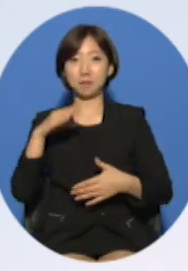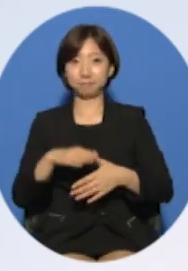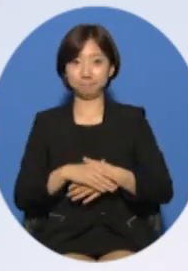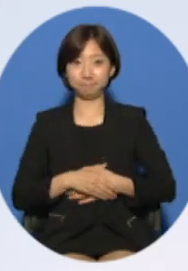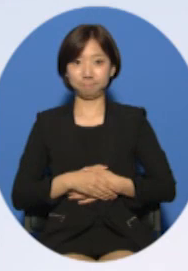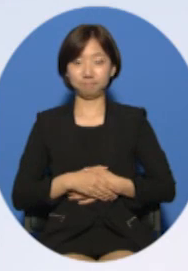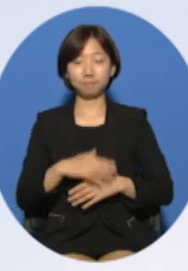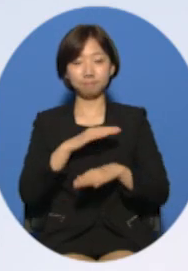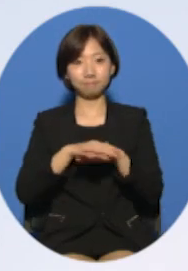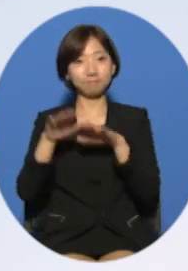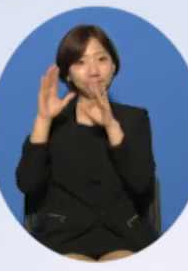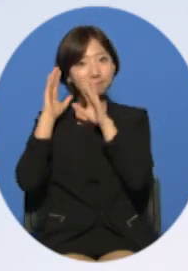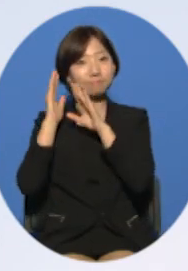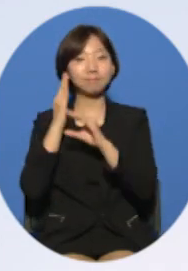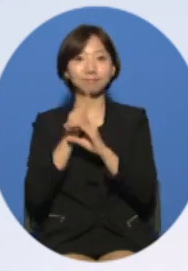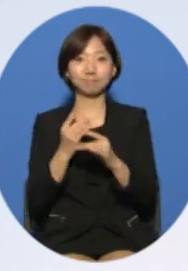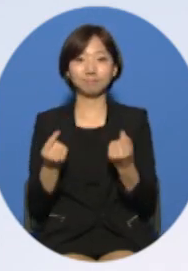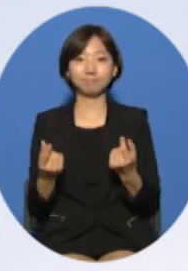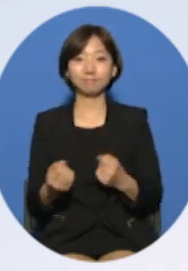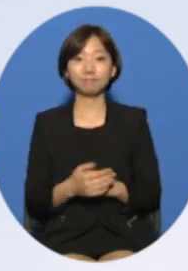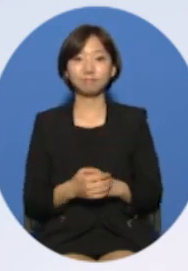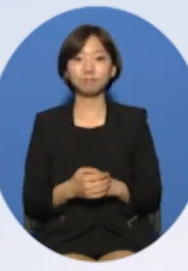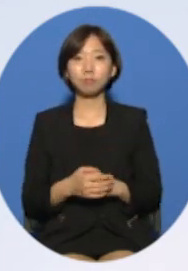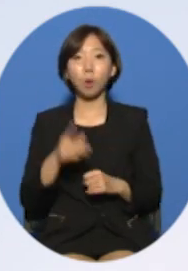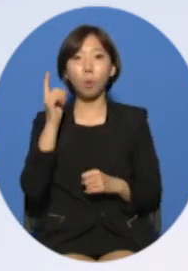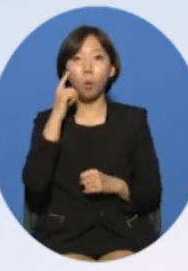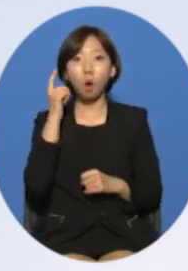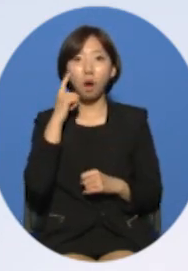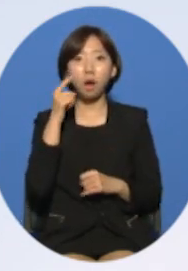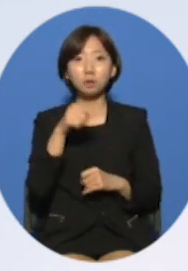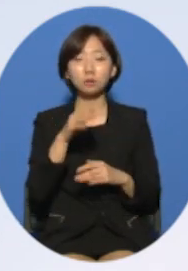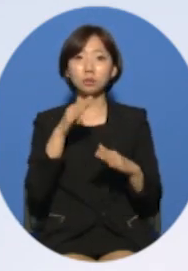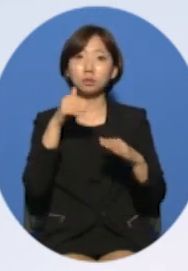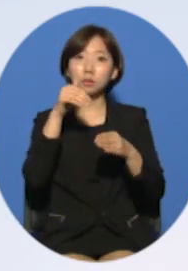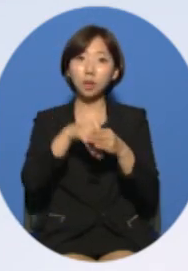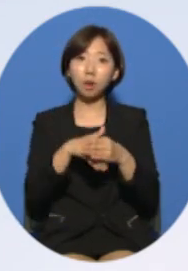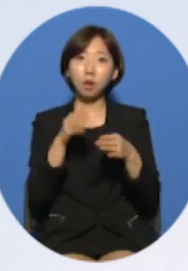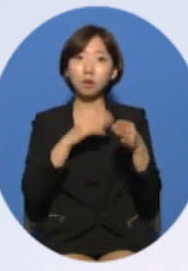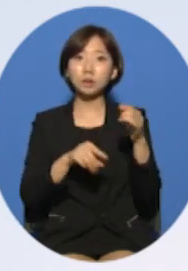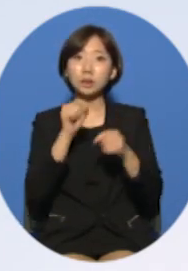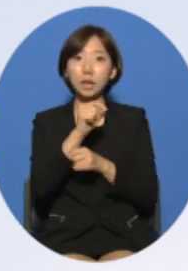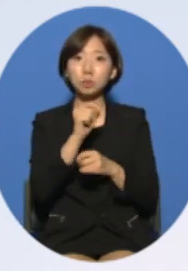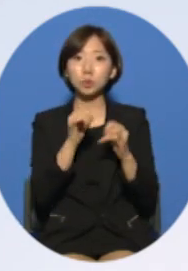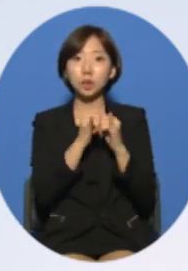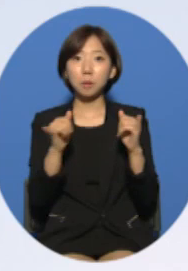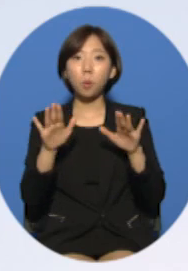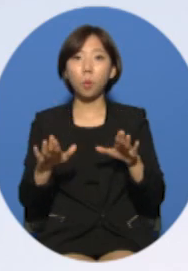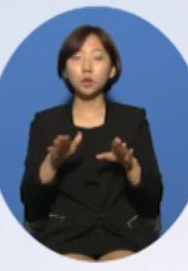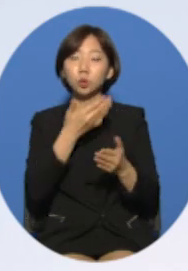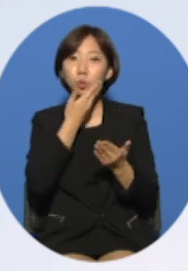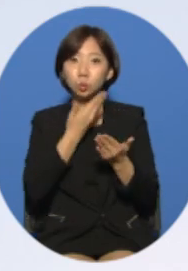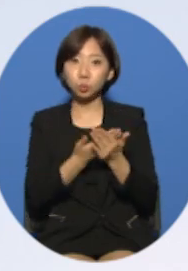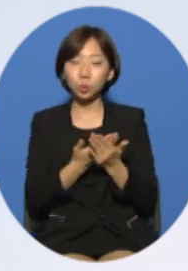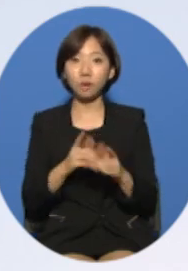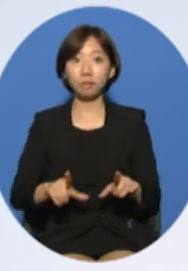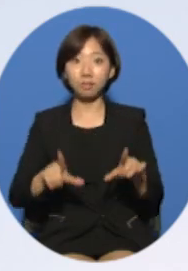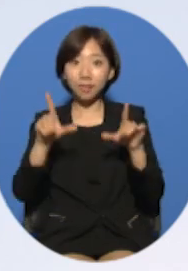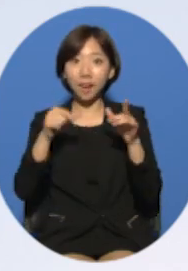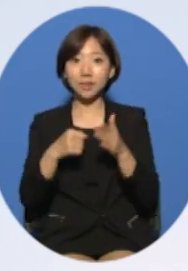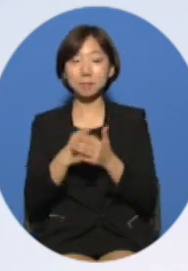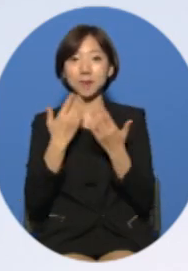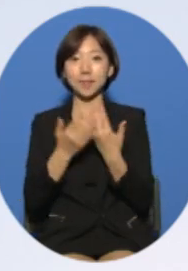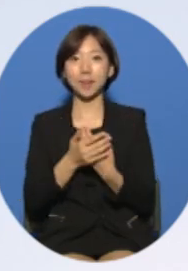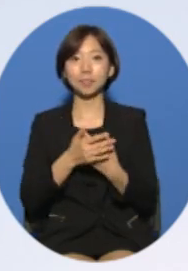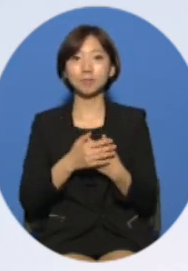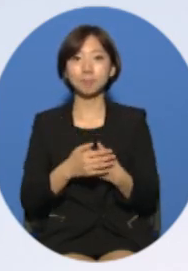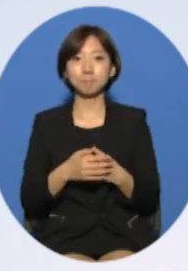듣고 있는 것 같아요. 아무래도 이분들도 사실 이 오늘이 선거 당일이기 때문에 굉장히 긴장을 하고 있을 것이고 그렇습니다. 그래서 지금 교육